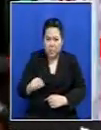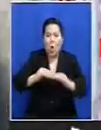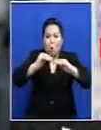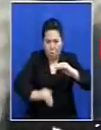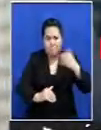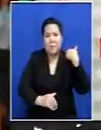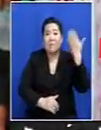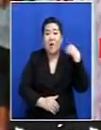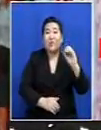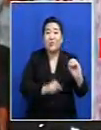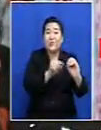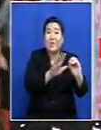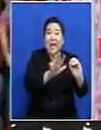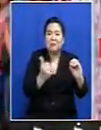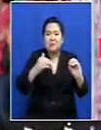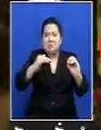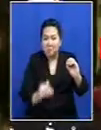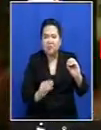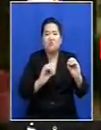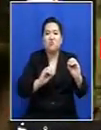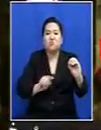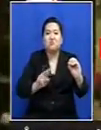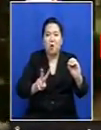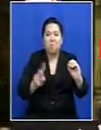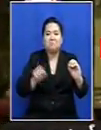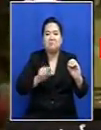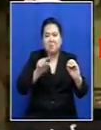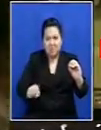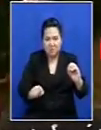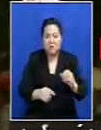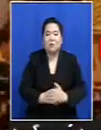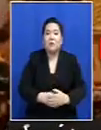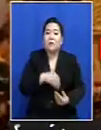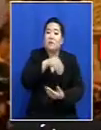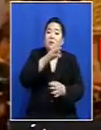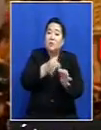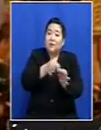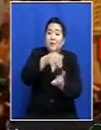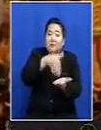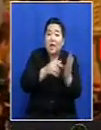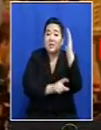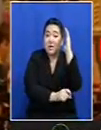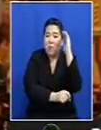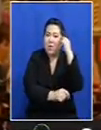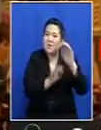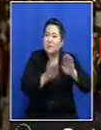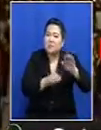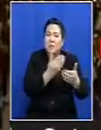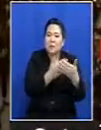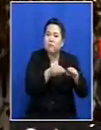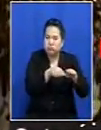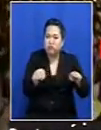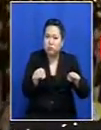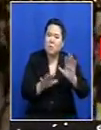ก 0.5% ที่คาดการเอาไว้ก่อนหน้านี้แต่ธนาคารกลางสิงคโปร์ก็ยังคงตัวเลขคาดการเงินเฟ้อปีนี้เอาไว้ที่ระดับเดิมนะคะ